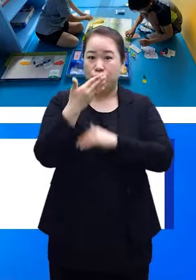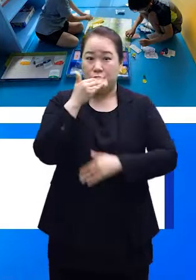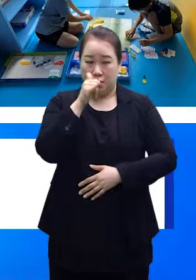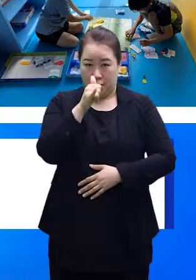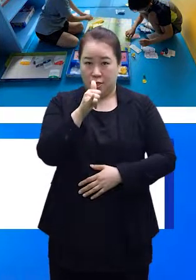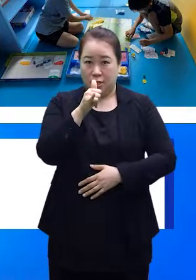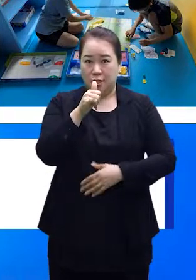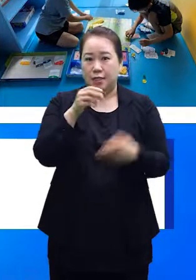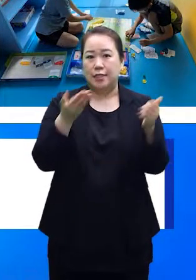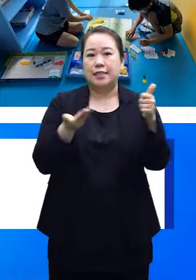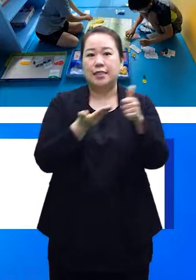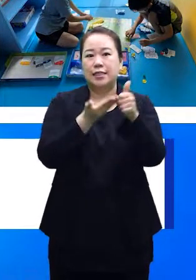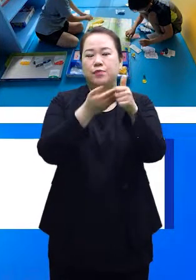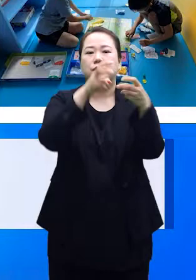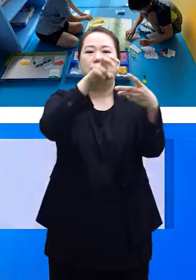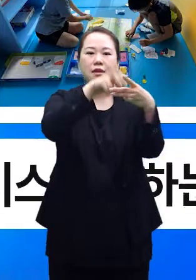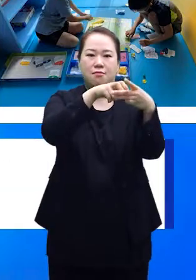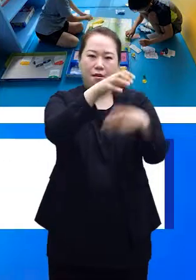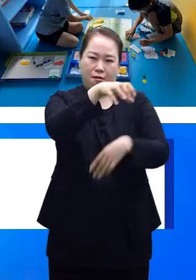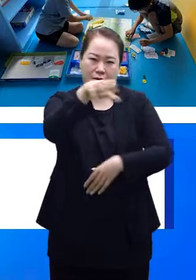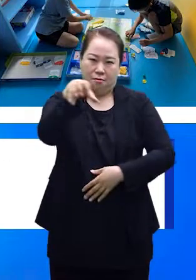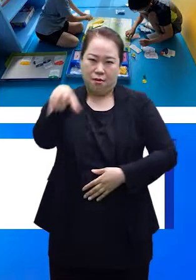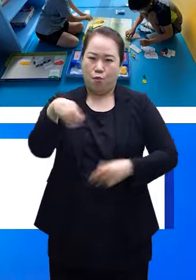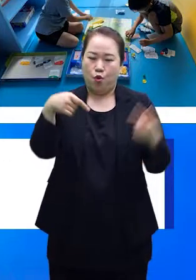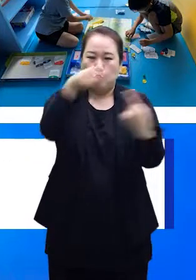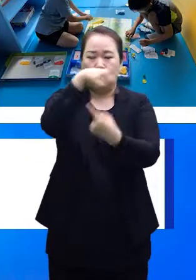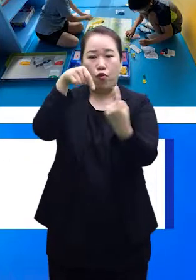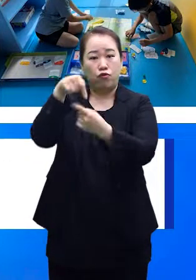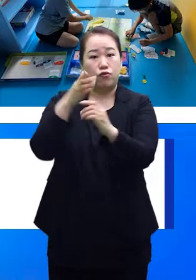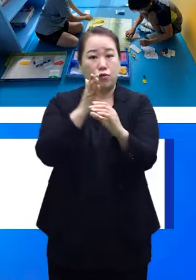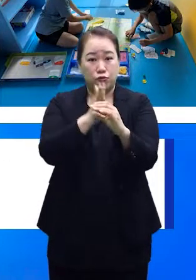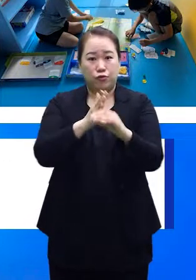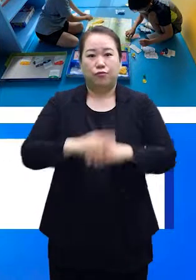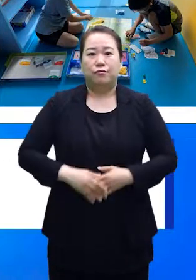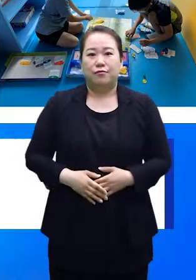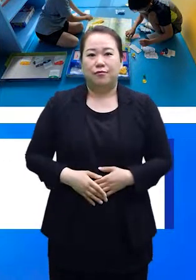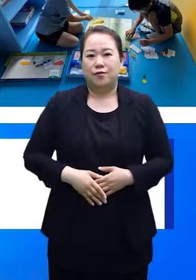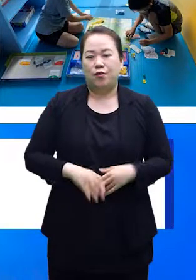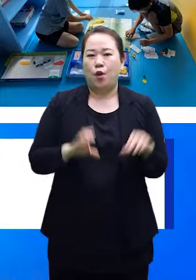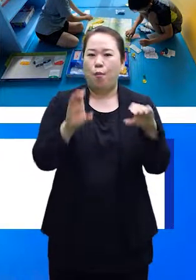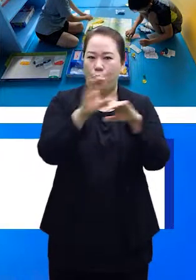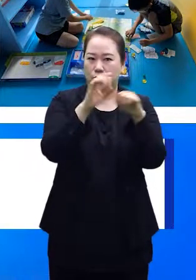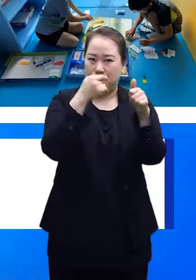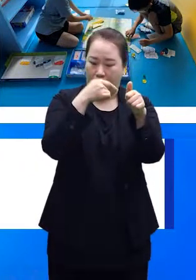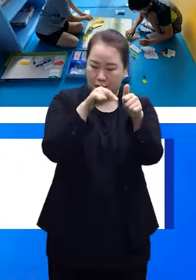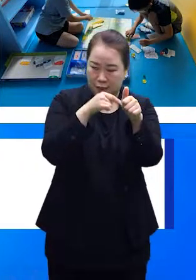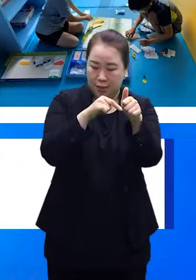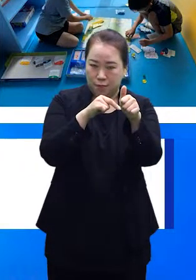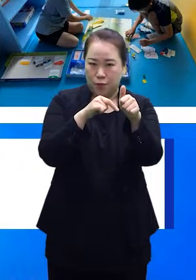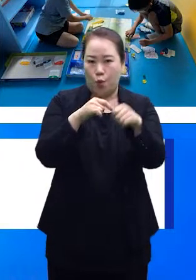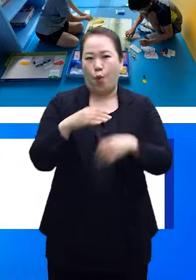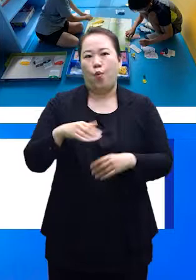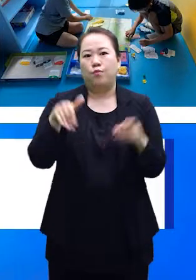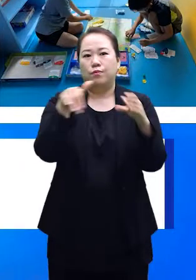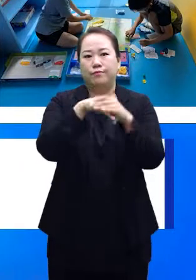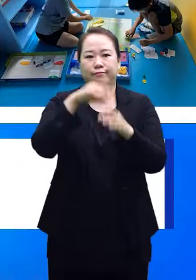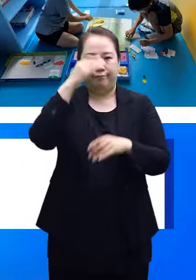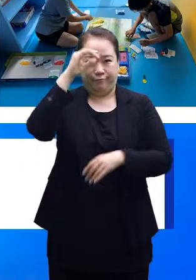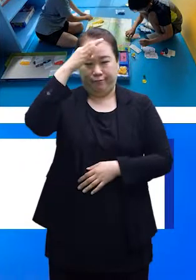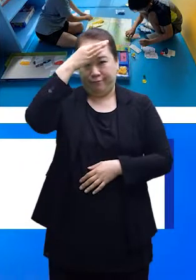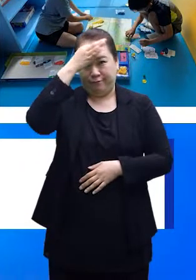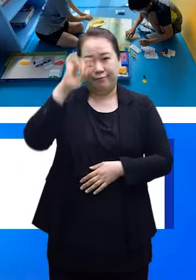키움센터를 지역별로 운영하고 있습니다. 이곳에서 보충학습 지원, 또 문화, 예술, 스포츠